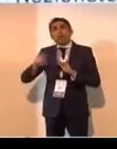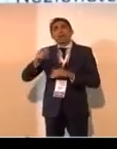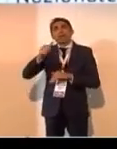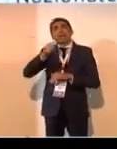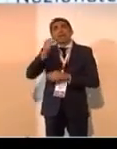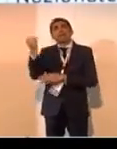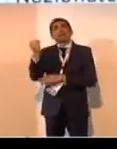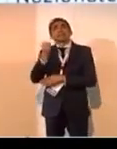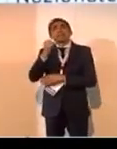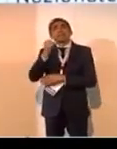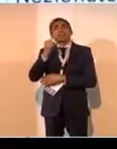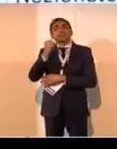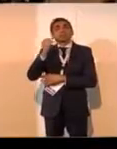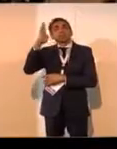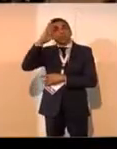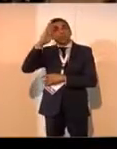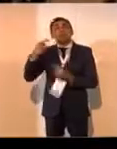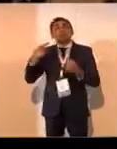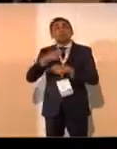militare, ma riguarda il servizio civile.